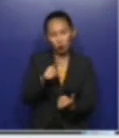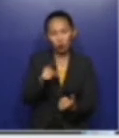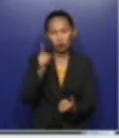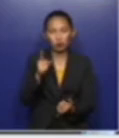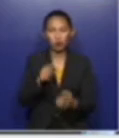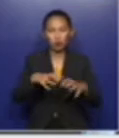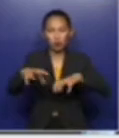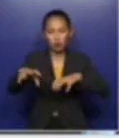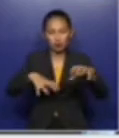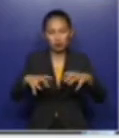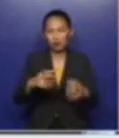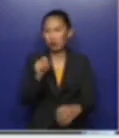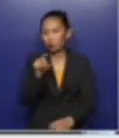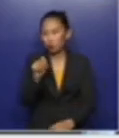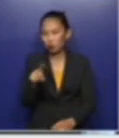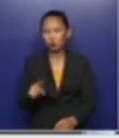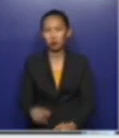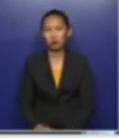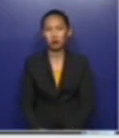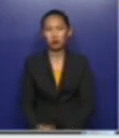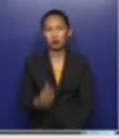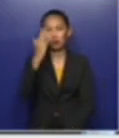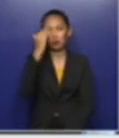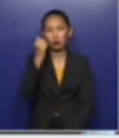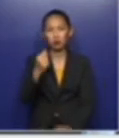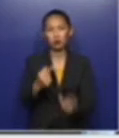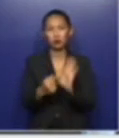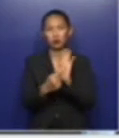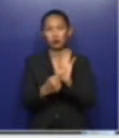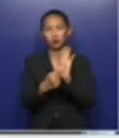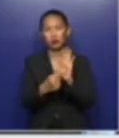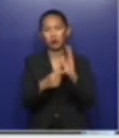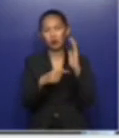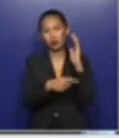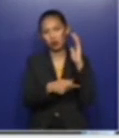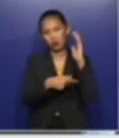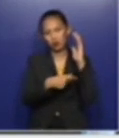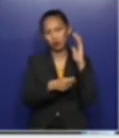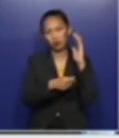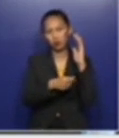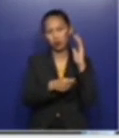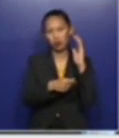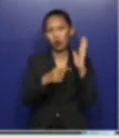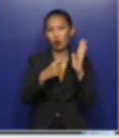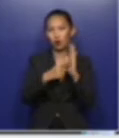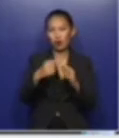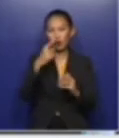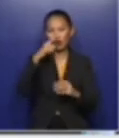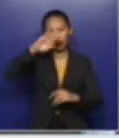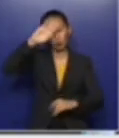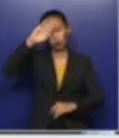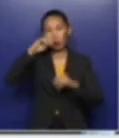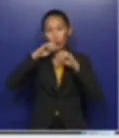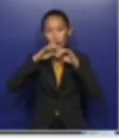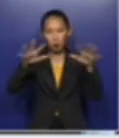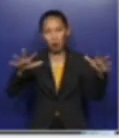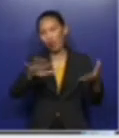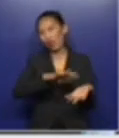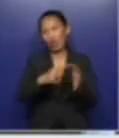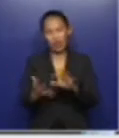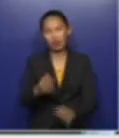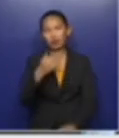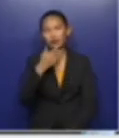ๆบริหารภาวะวิกฤตไม่ใช่ภาวะวิกฤตครับเหตุโคราชเป็นตัวอย่างหนึ่งเหตุโควิดก็เป็นตัวอย่างหนึ่งล้มเหลวมาตลอ